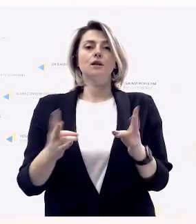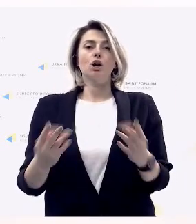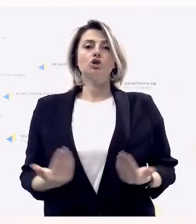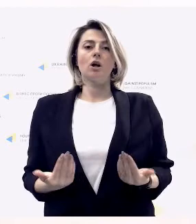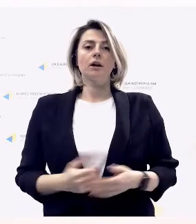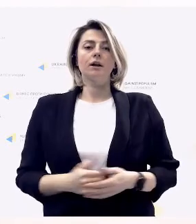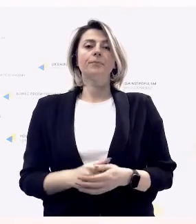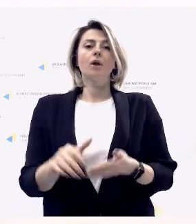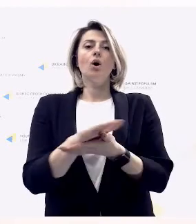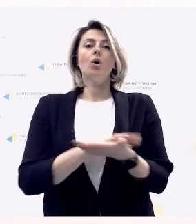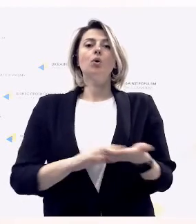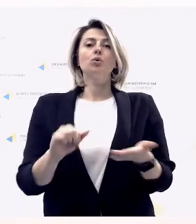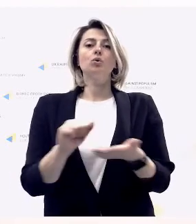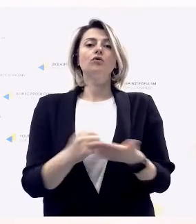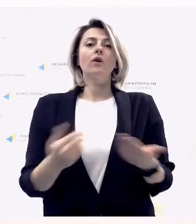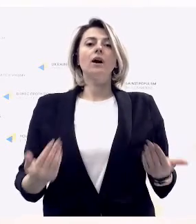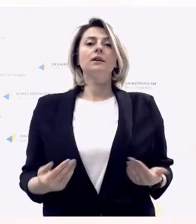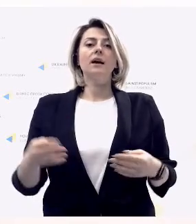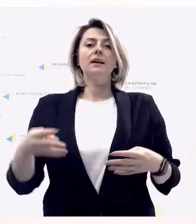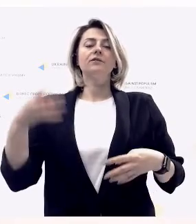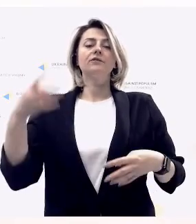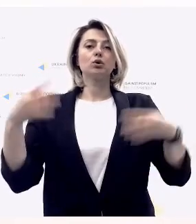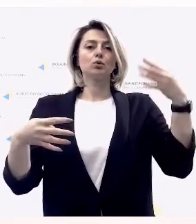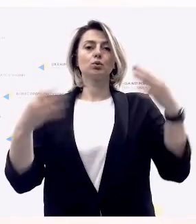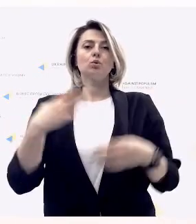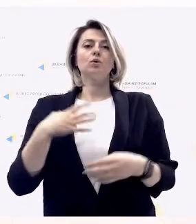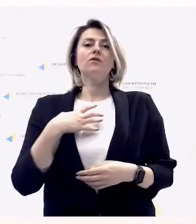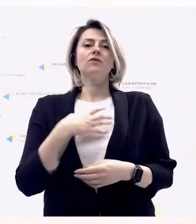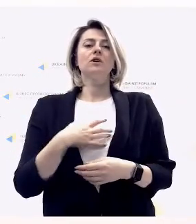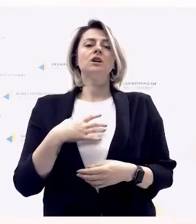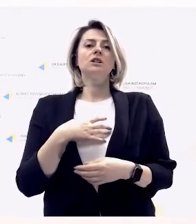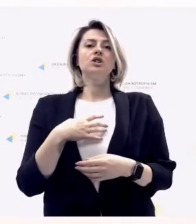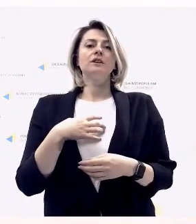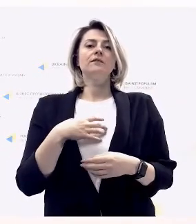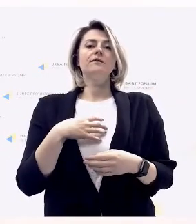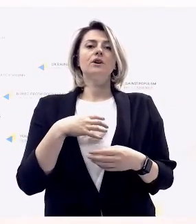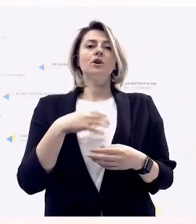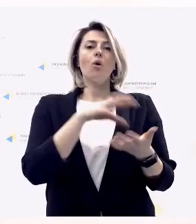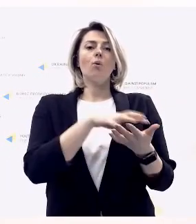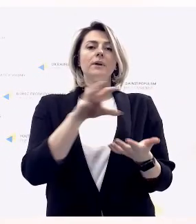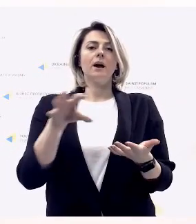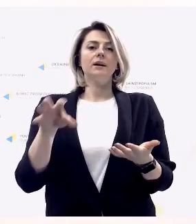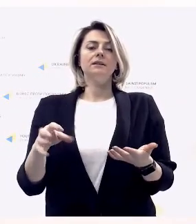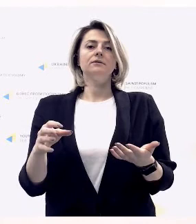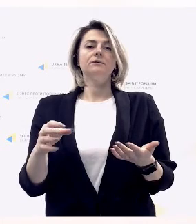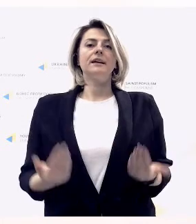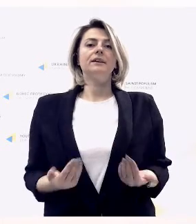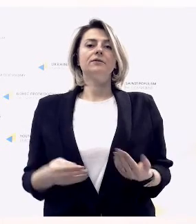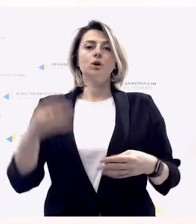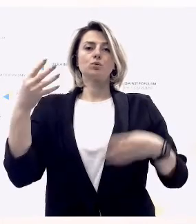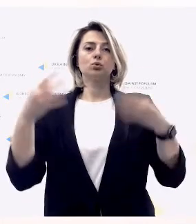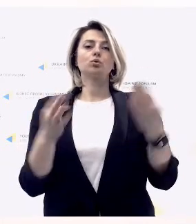Руйнування інфраструктури, важливих об'єктів інфраструктури продовжується.